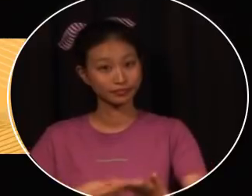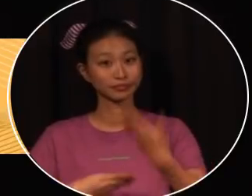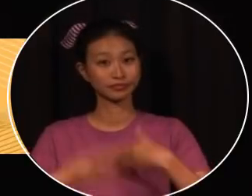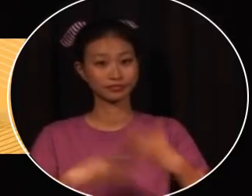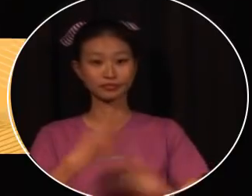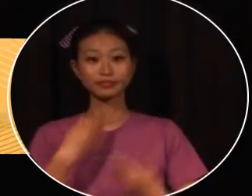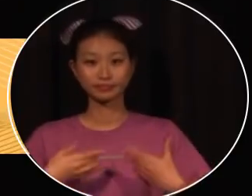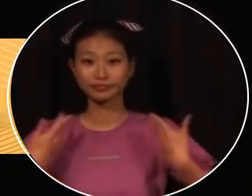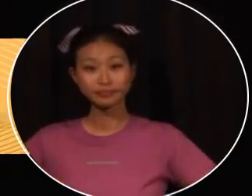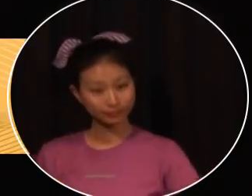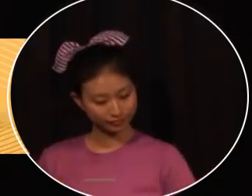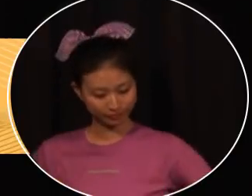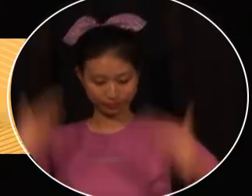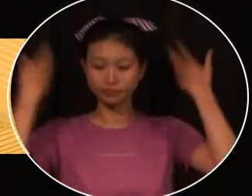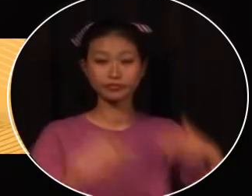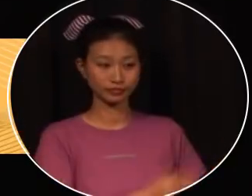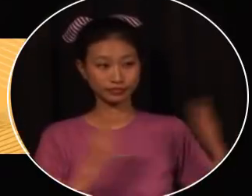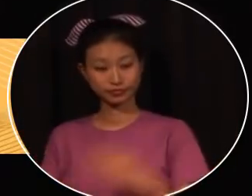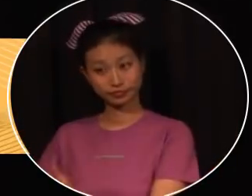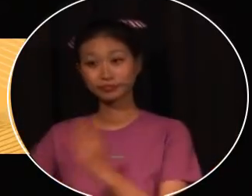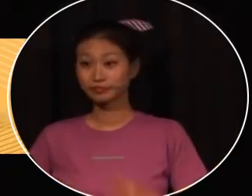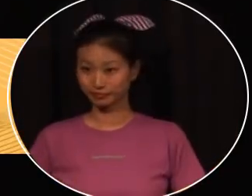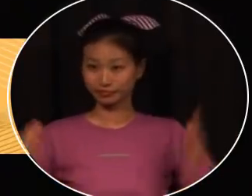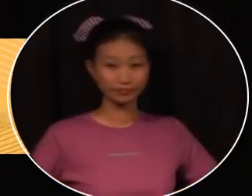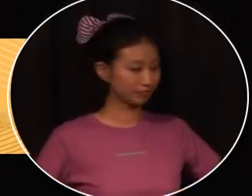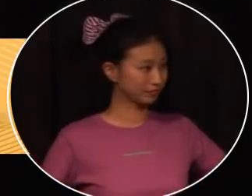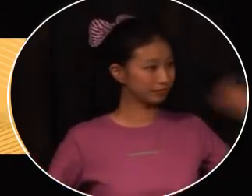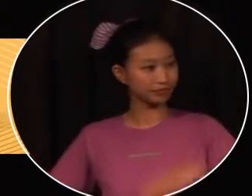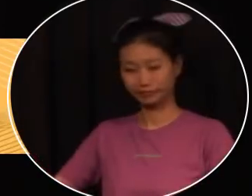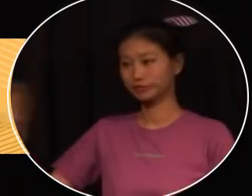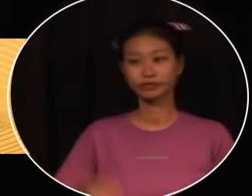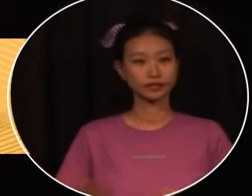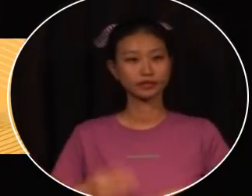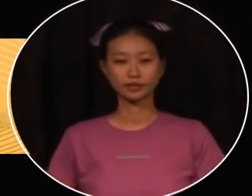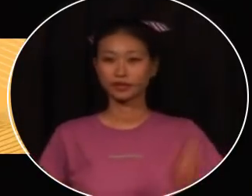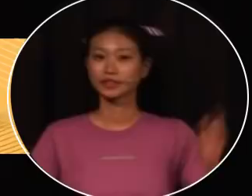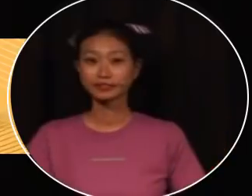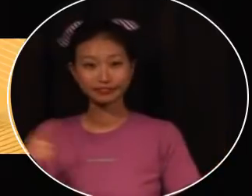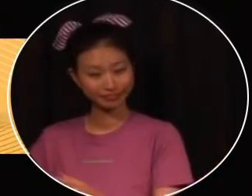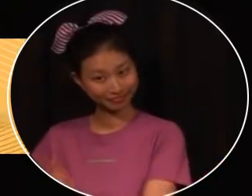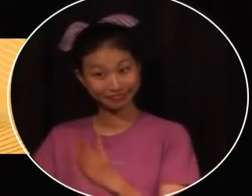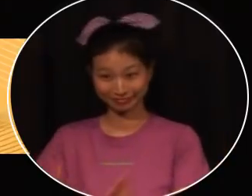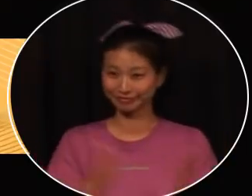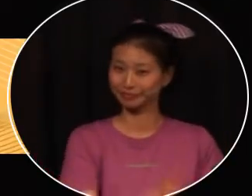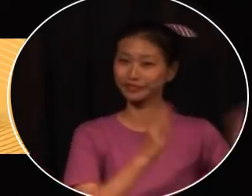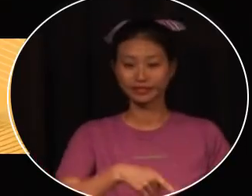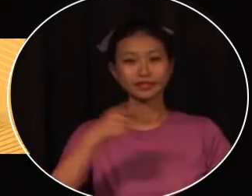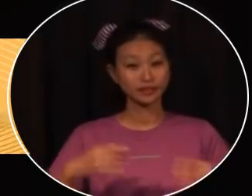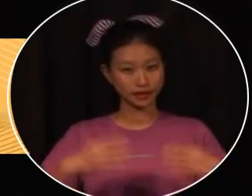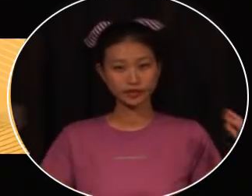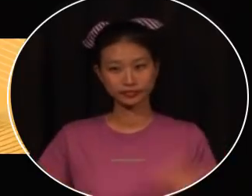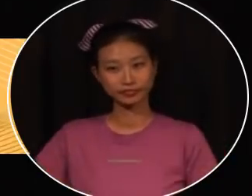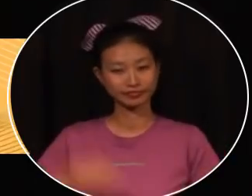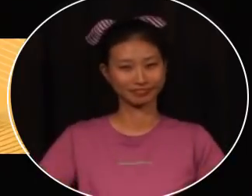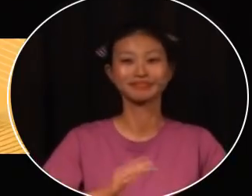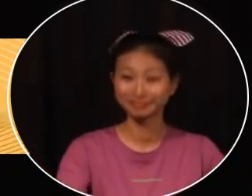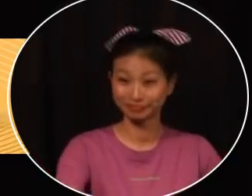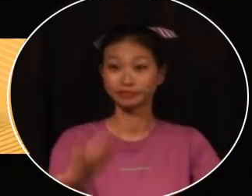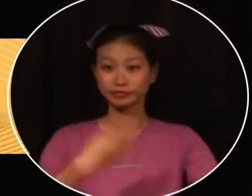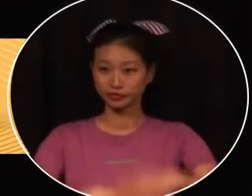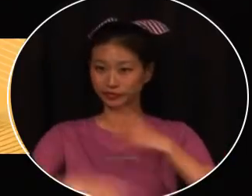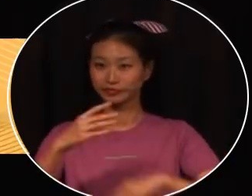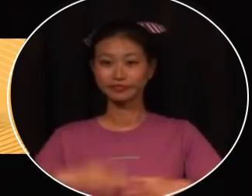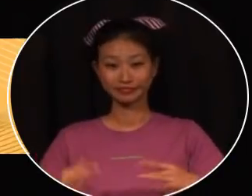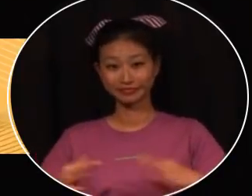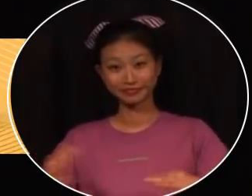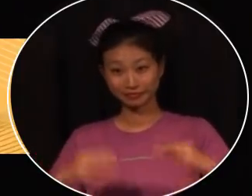念来支持自己投给真正的好的候选人。所以当你们进入到那个投票所的时候，如果你们不知道投给谁，